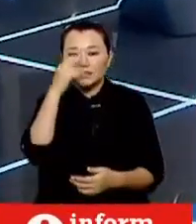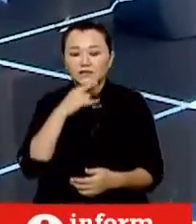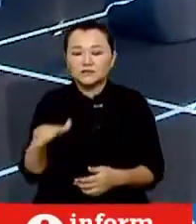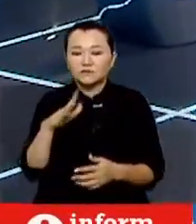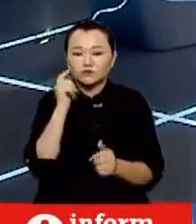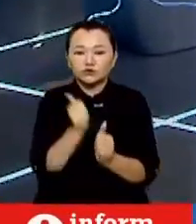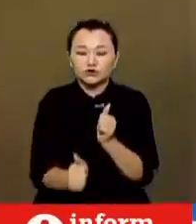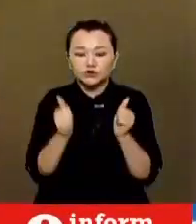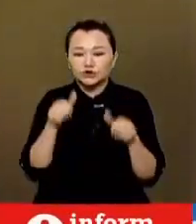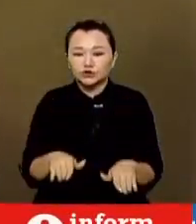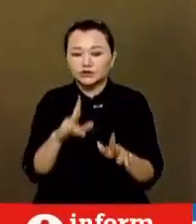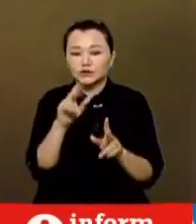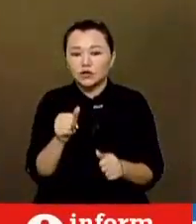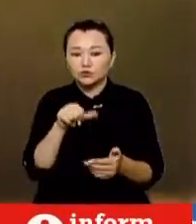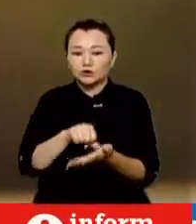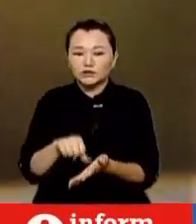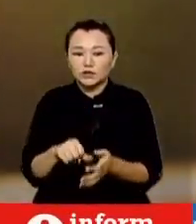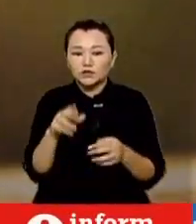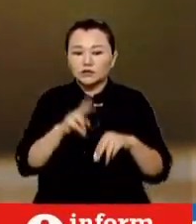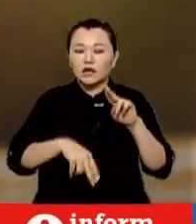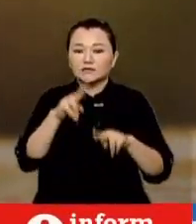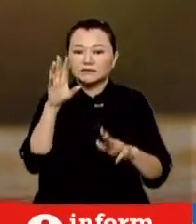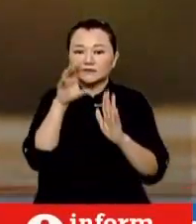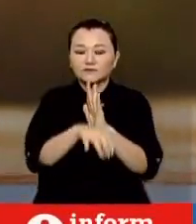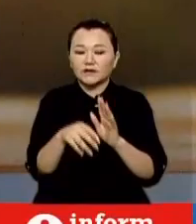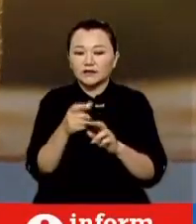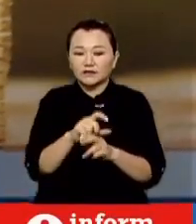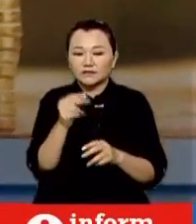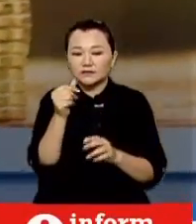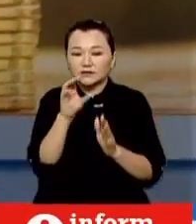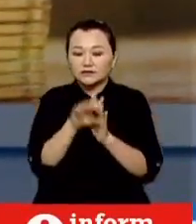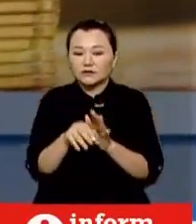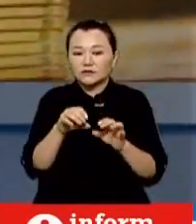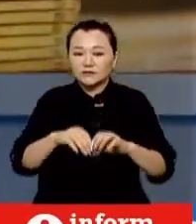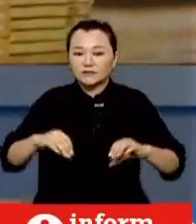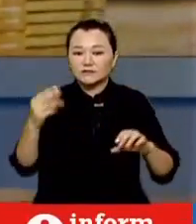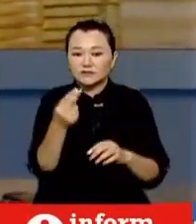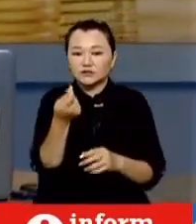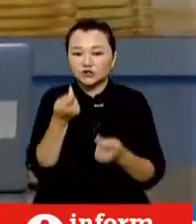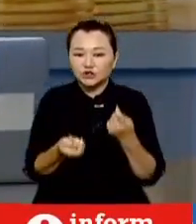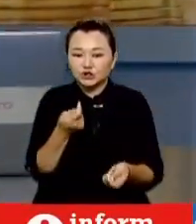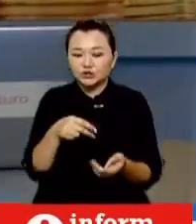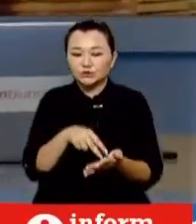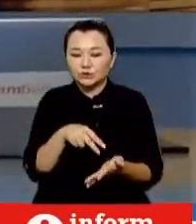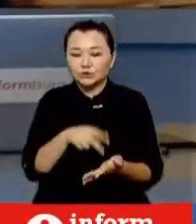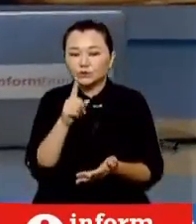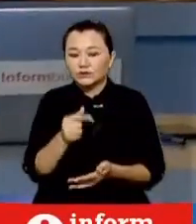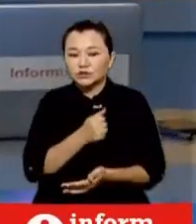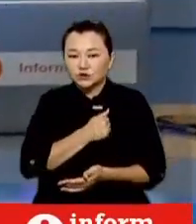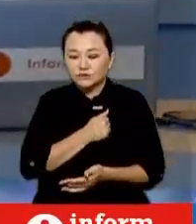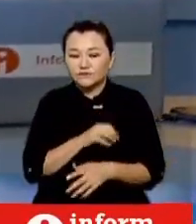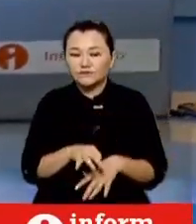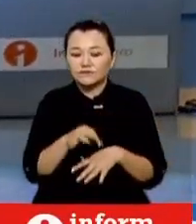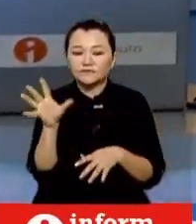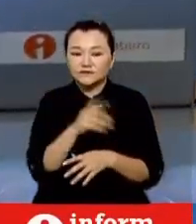Казахстанцы все чаще решаются на участие в долевом строительстве, ведь на этапе закладки фундамента цены гораздо ниже. Но, к сожалению, везет